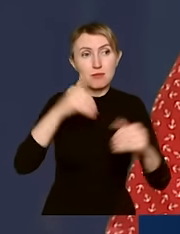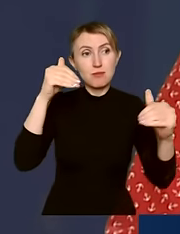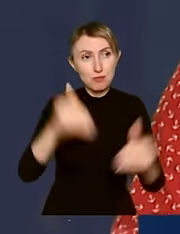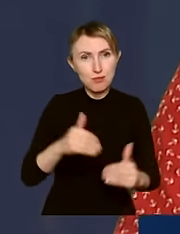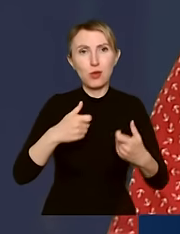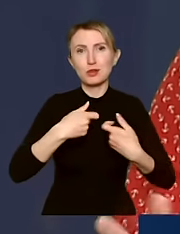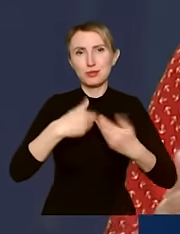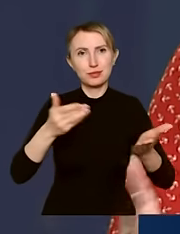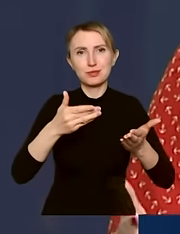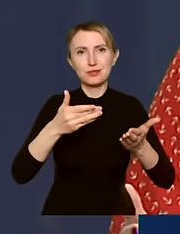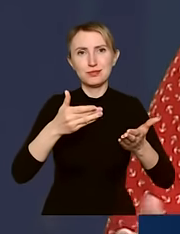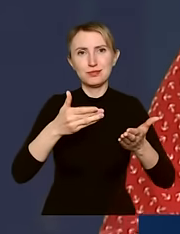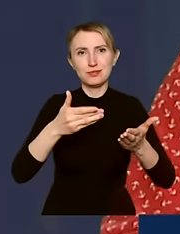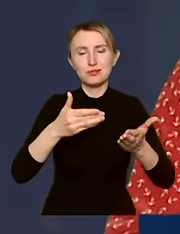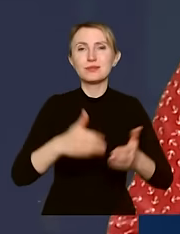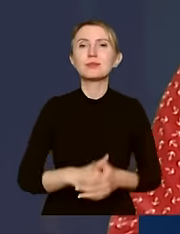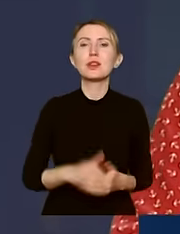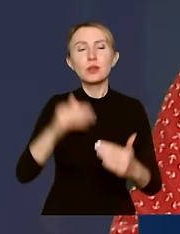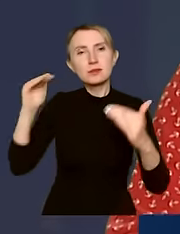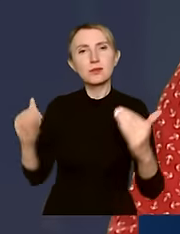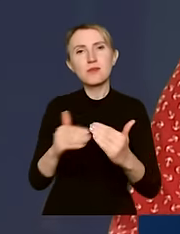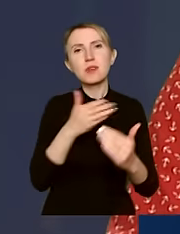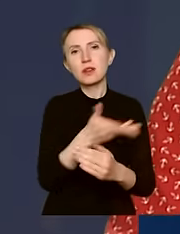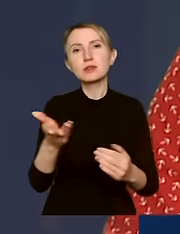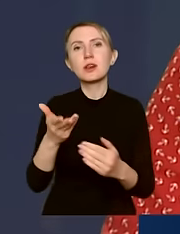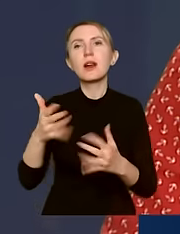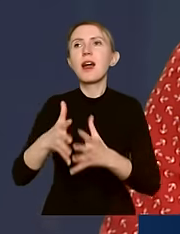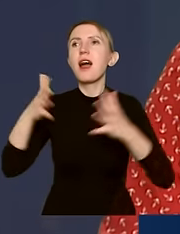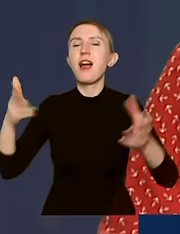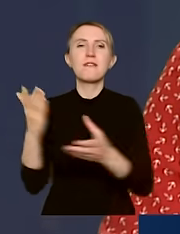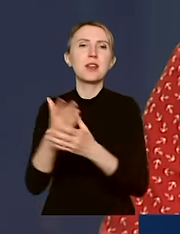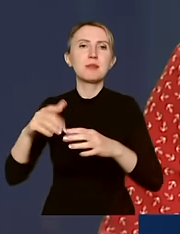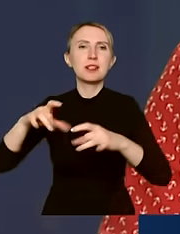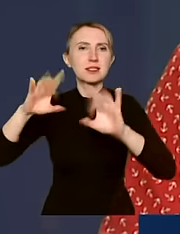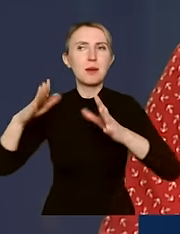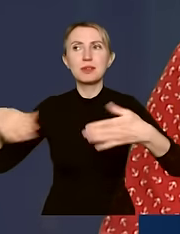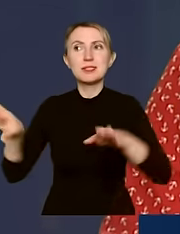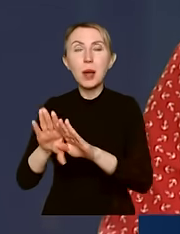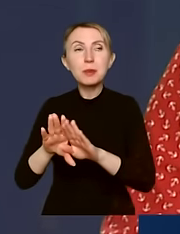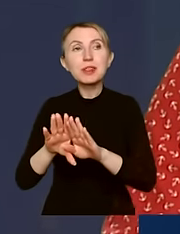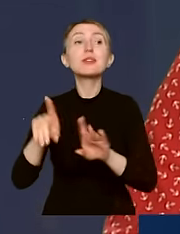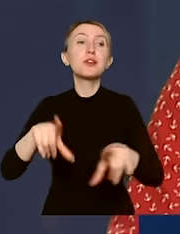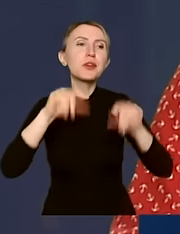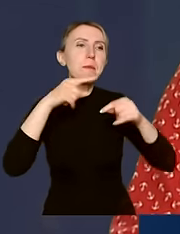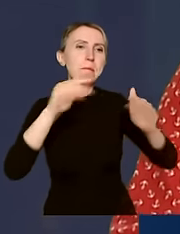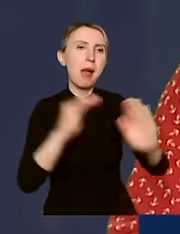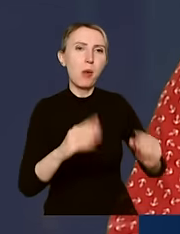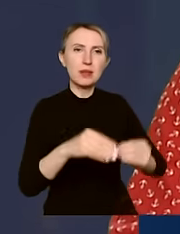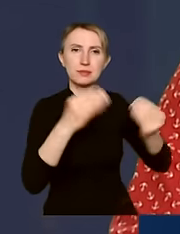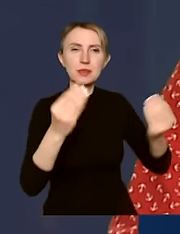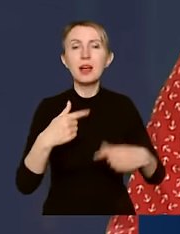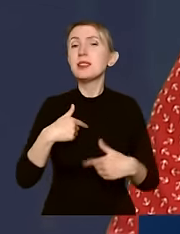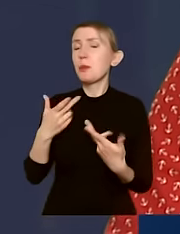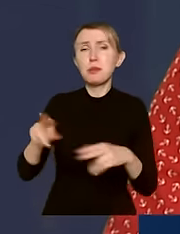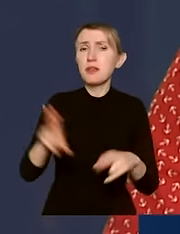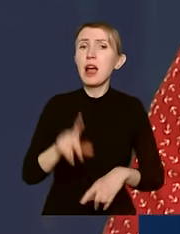i to jest chyba wyjście naprzeciw ich oczekiwaniom, że duże firmy, duże sklepy są wtedy zamknięte. Ja bym do tego nie wracała.